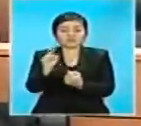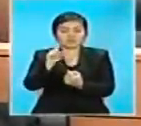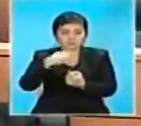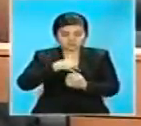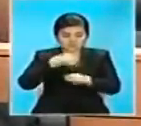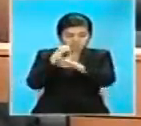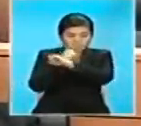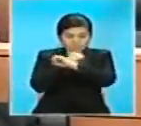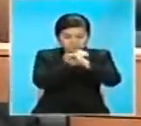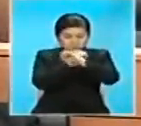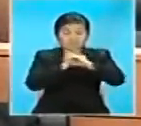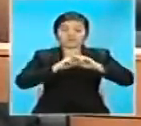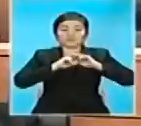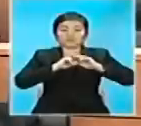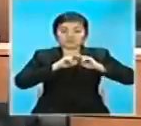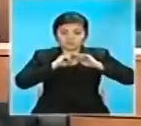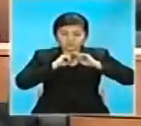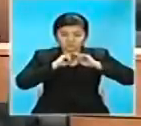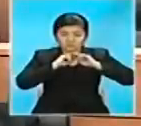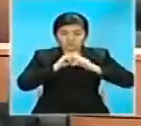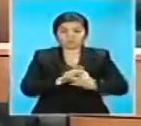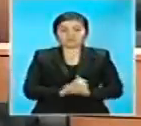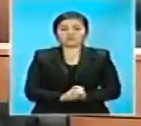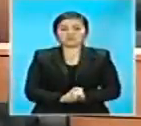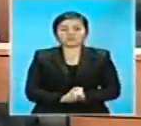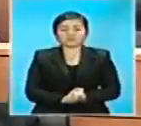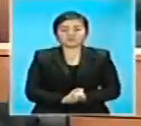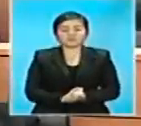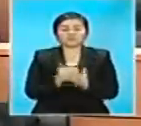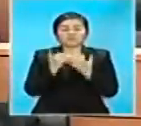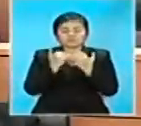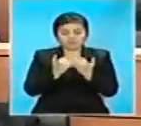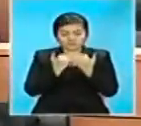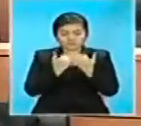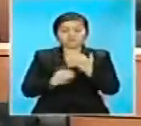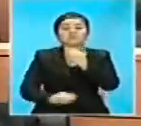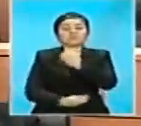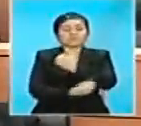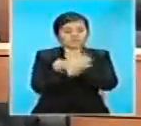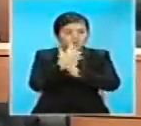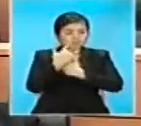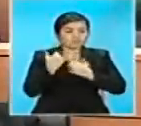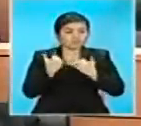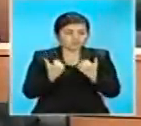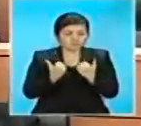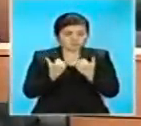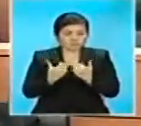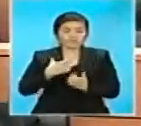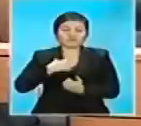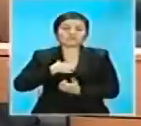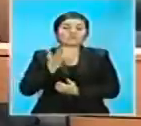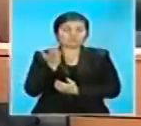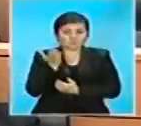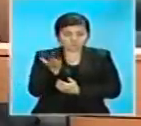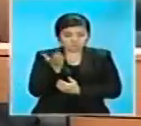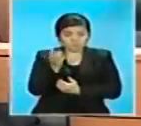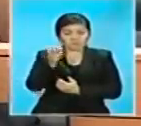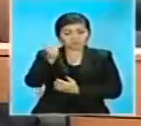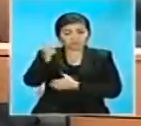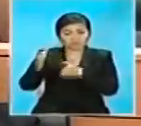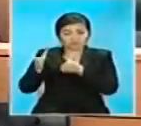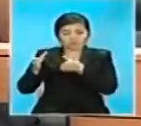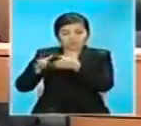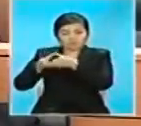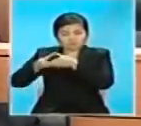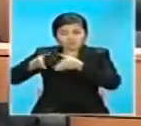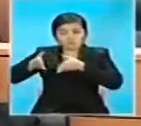องฉะนั้นแล้วเนี่ยในโอกาสอย่างนี้ผมก็ต้องขอร้องพรรคฝ่ายค้านเหมือนกัน